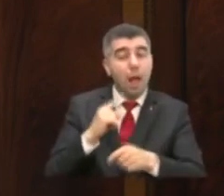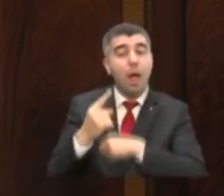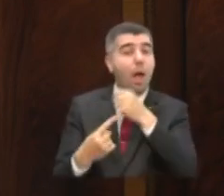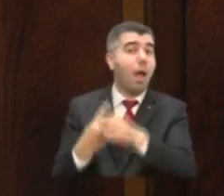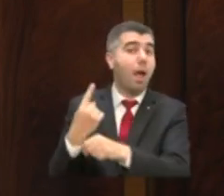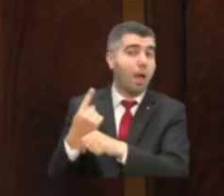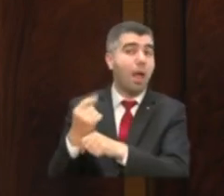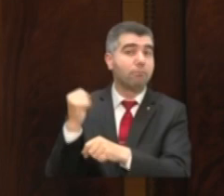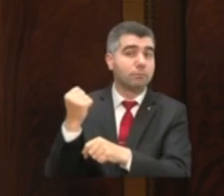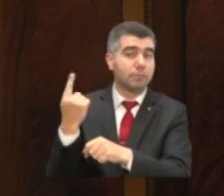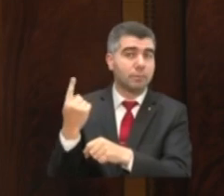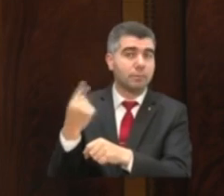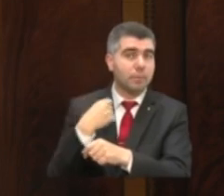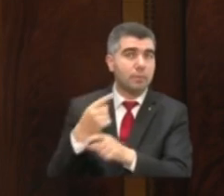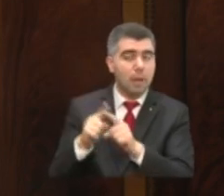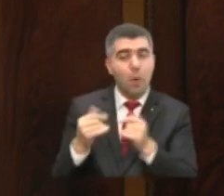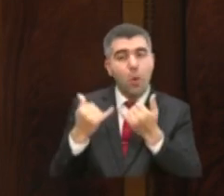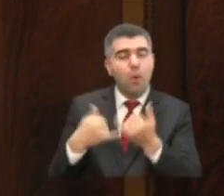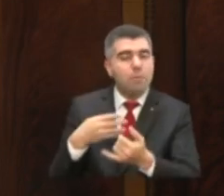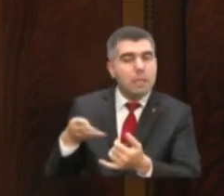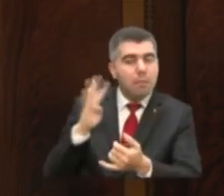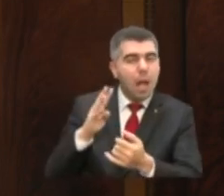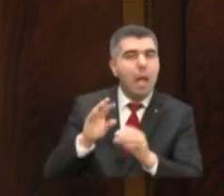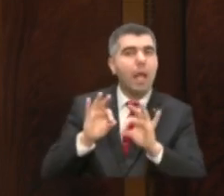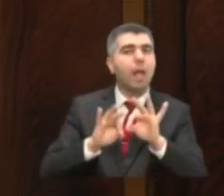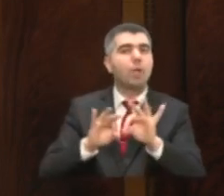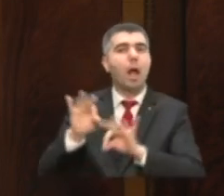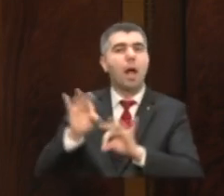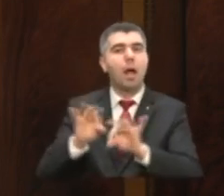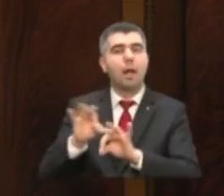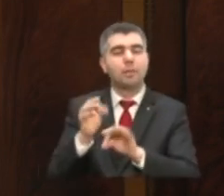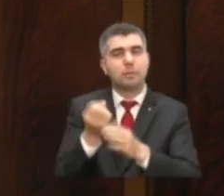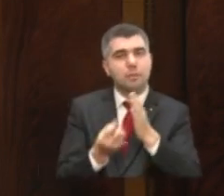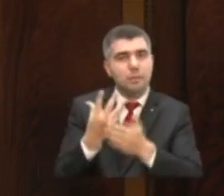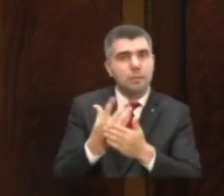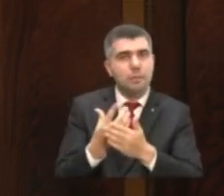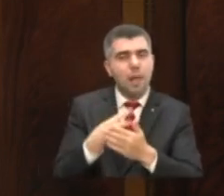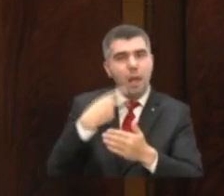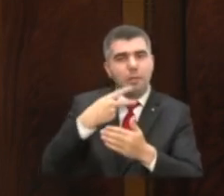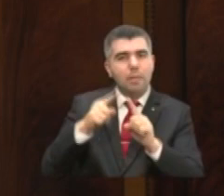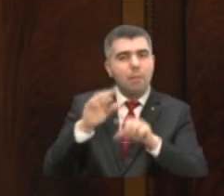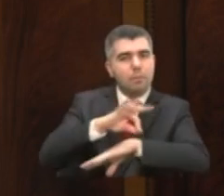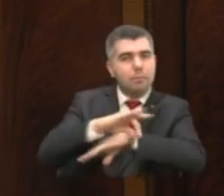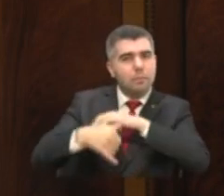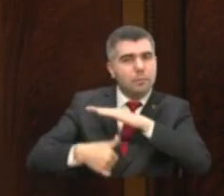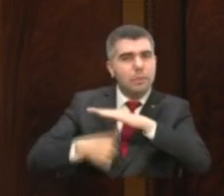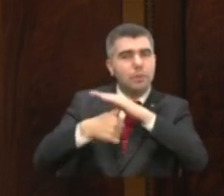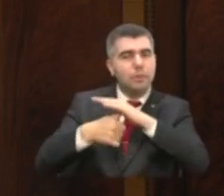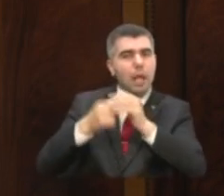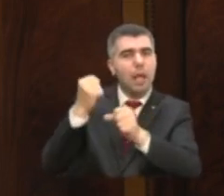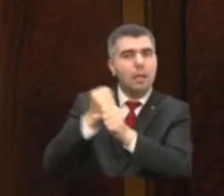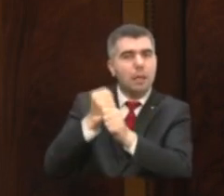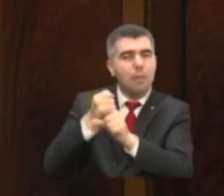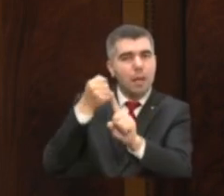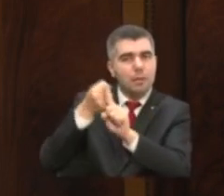وإحنا اليوم عاد كنتسمعوا بأنه كاين إجراءات. تتحدثوا أيضا على المجلس الاستشاري للشباب والعمل الجمعوي. تنشف